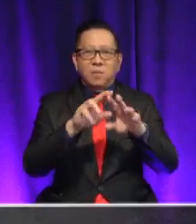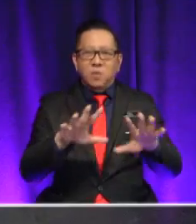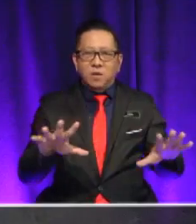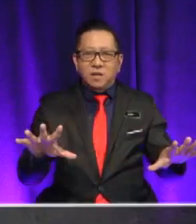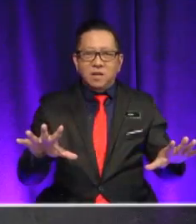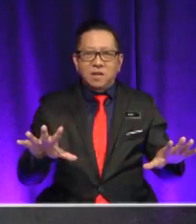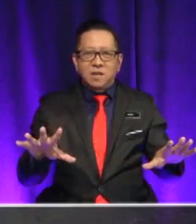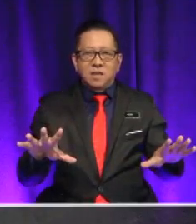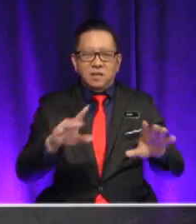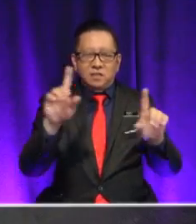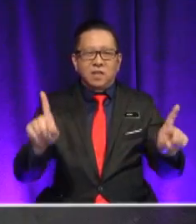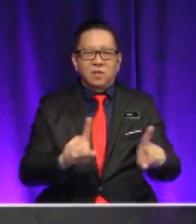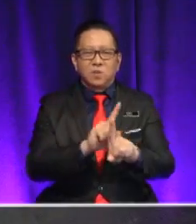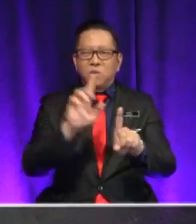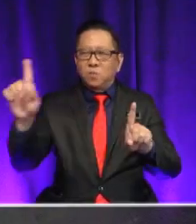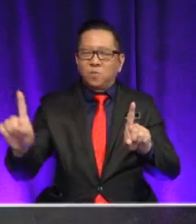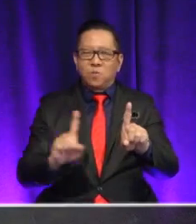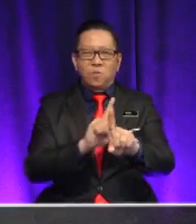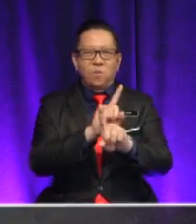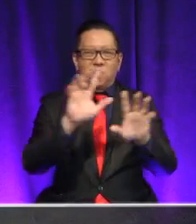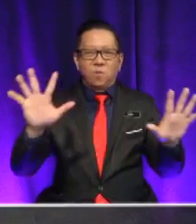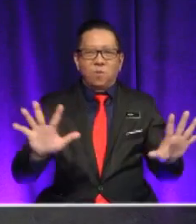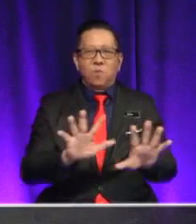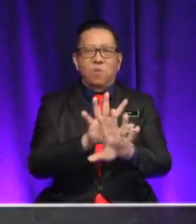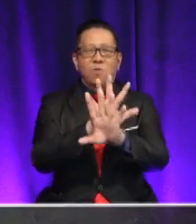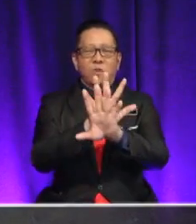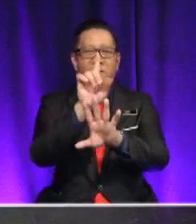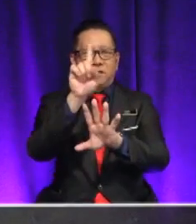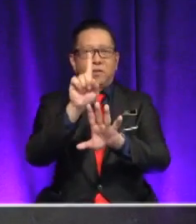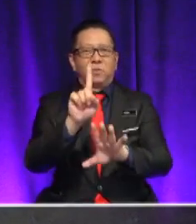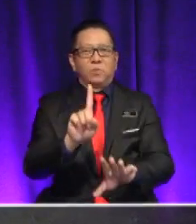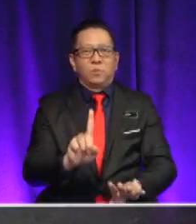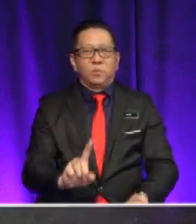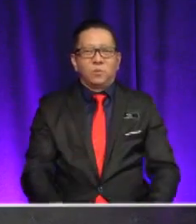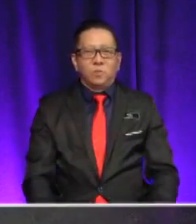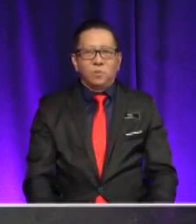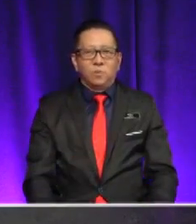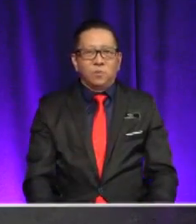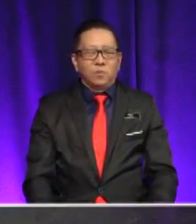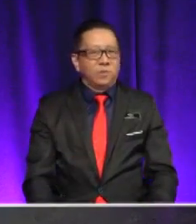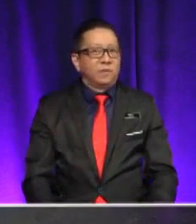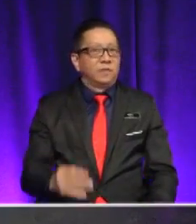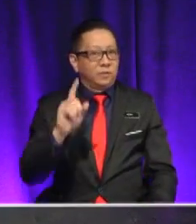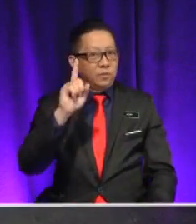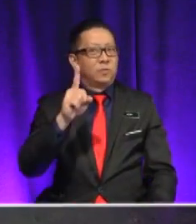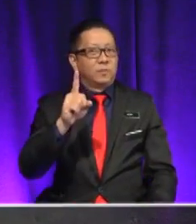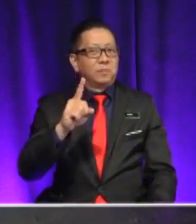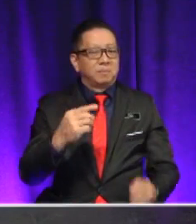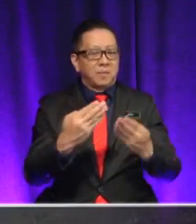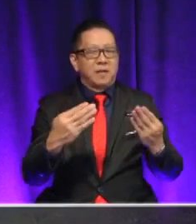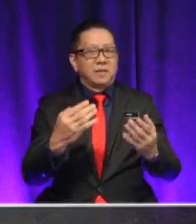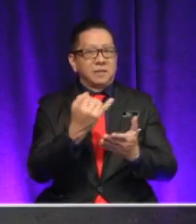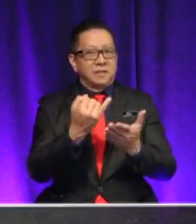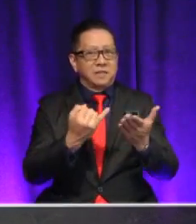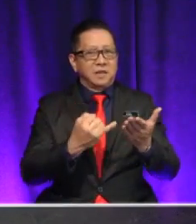kesatuan dari segi aspek bahasa seni pun baik Itulah dari segi bahasa seni dimana